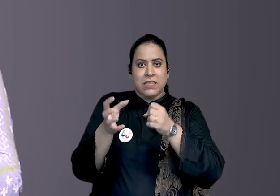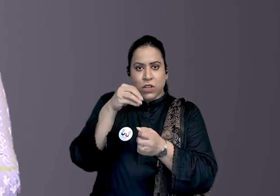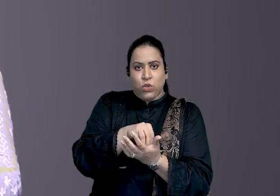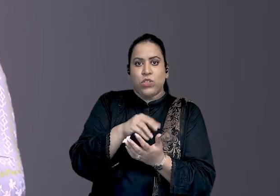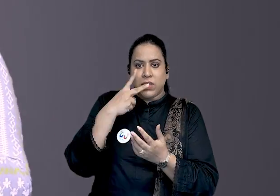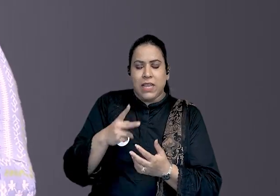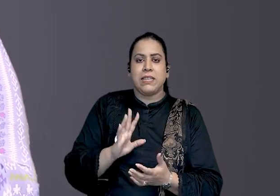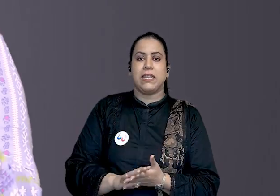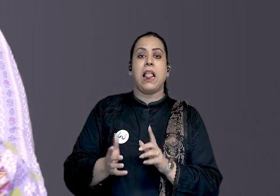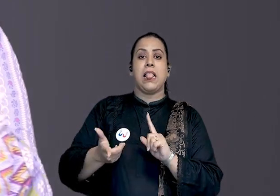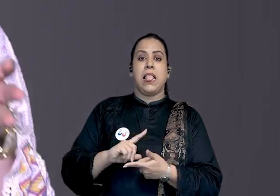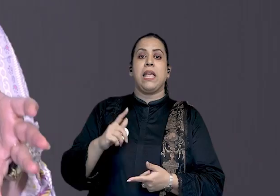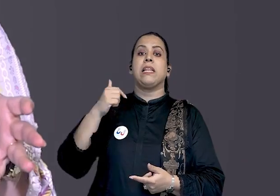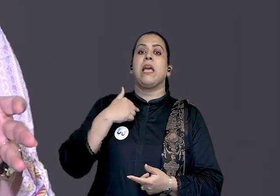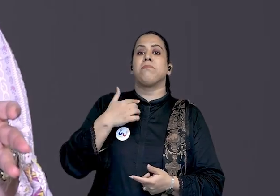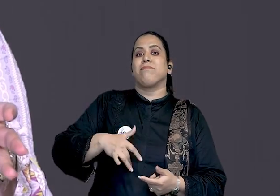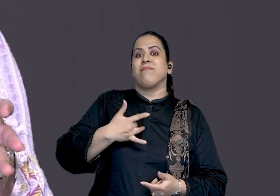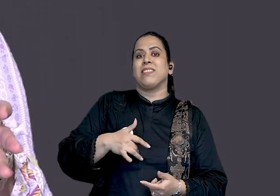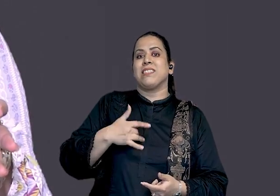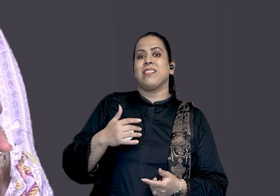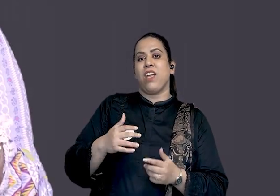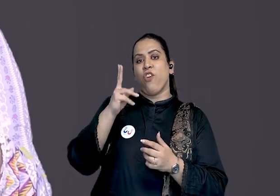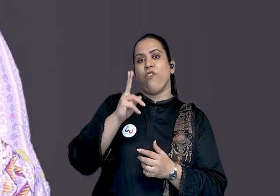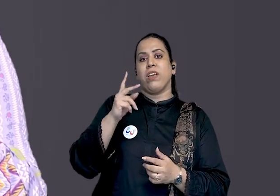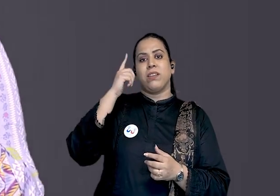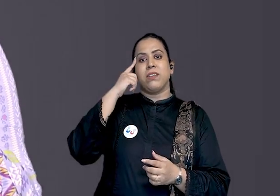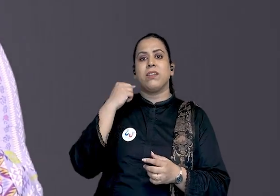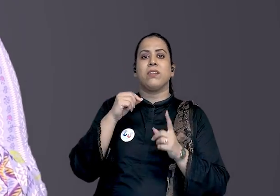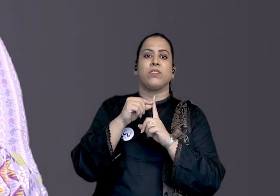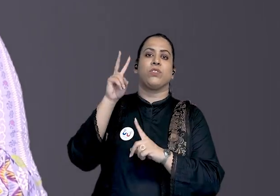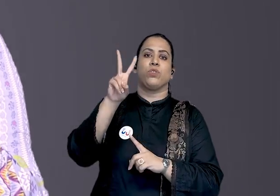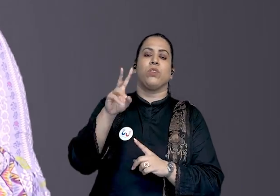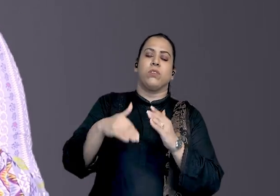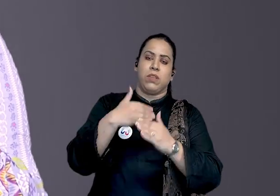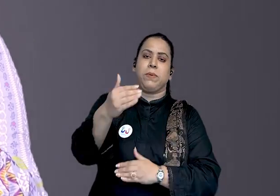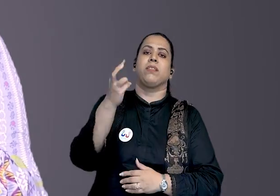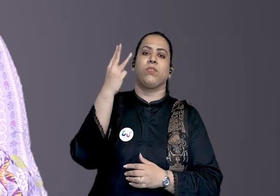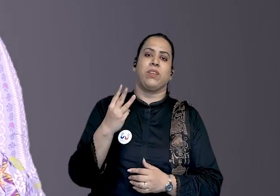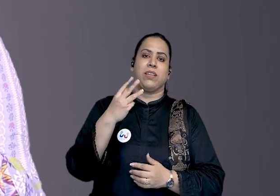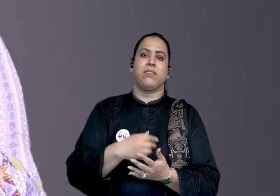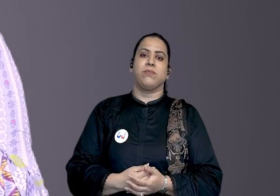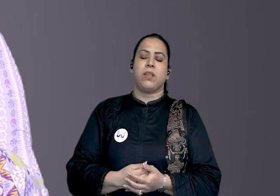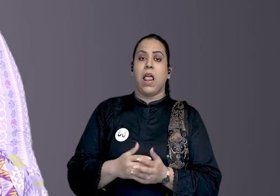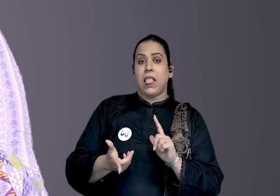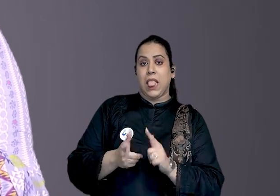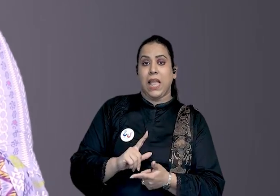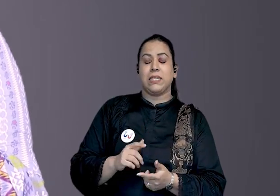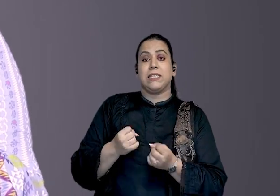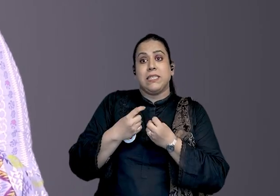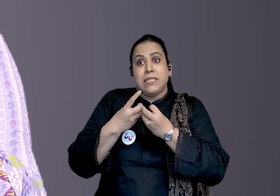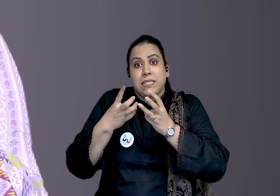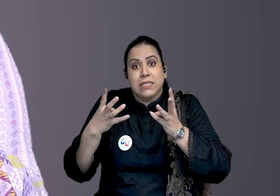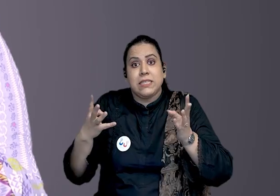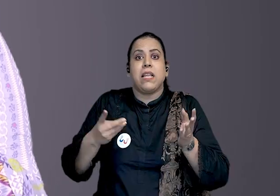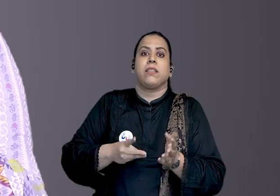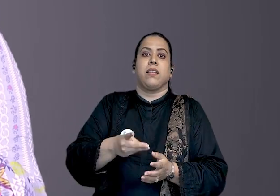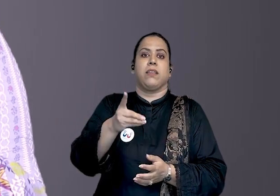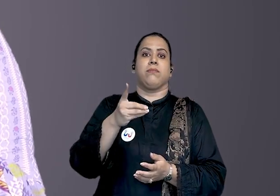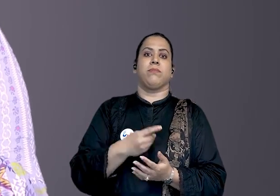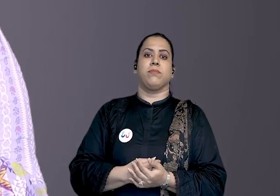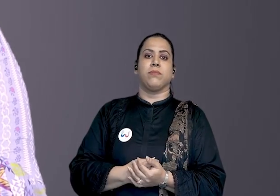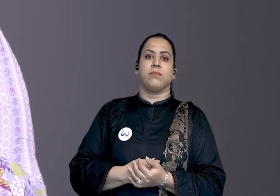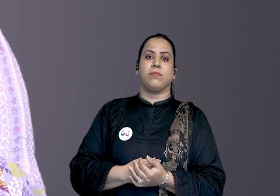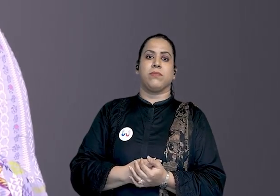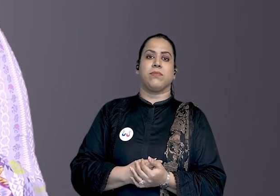होता है कि फ़ेज़ 2 के बाद जो है डेफिनेटली फ़ेज़ 3 आ जाएगा। लेकिन ये जितना सारा प्रोसेस है ये इट्स अ काइंड ऑफ एन